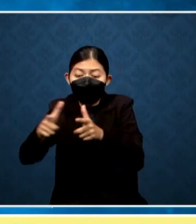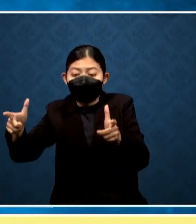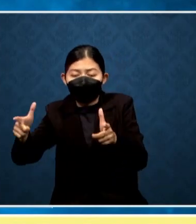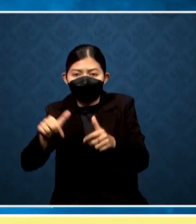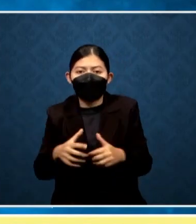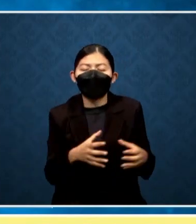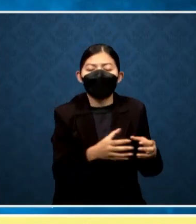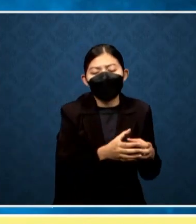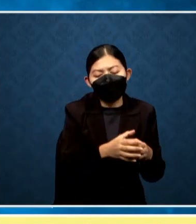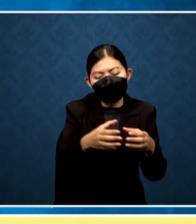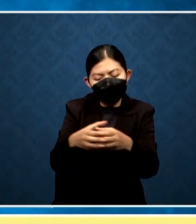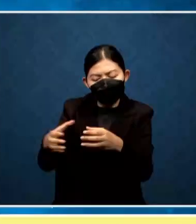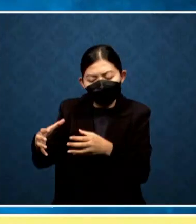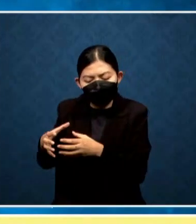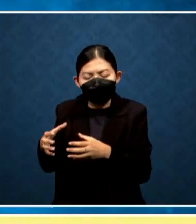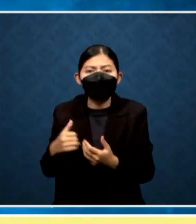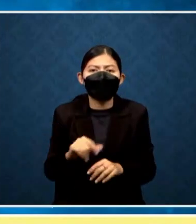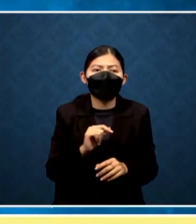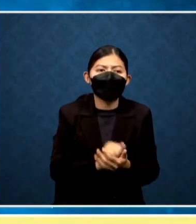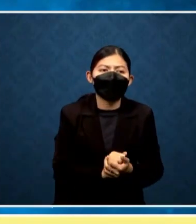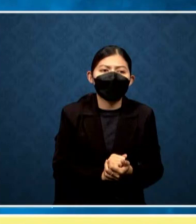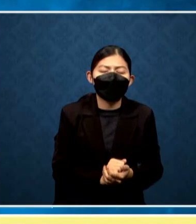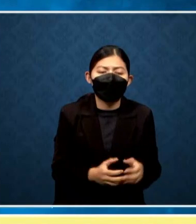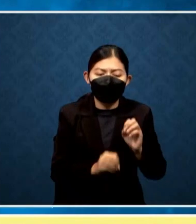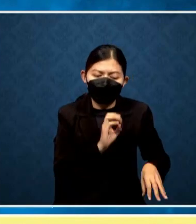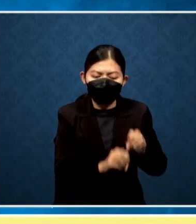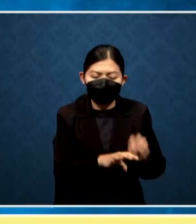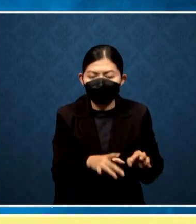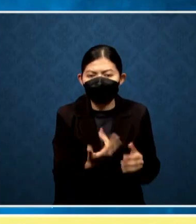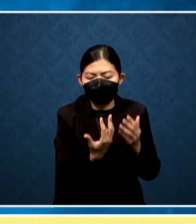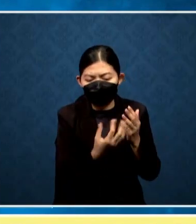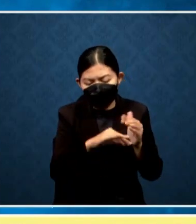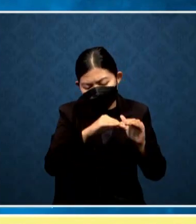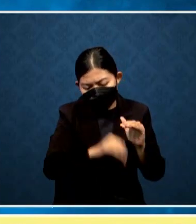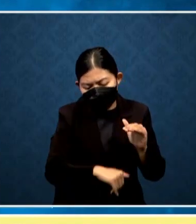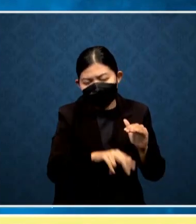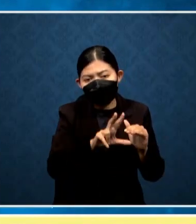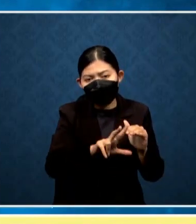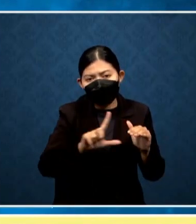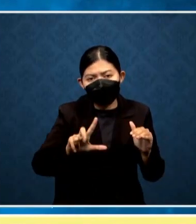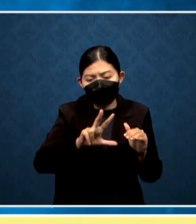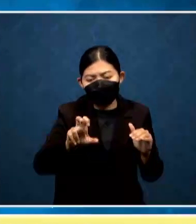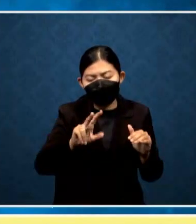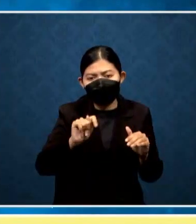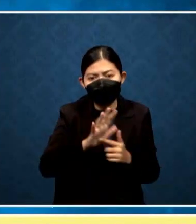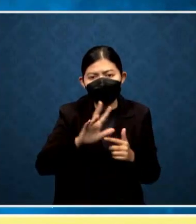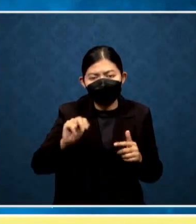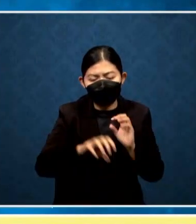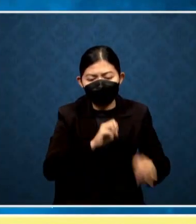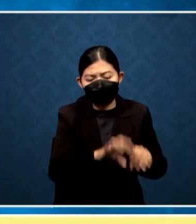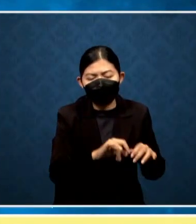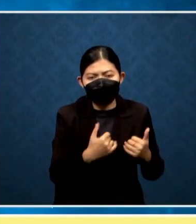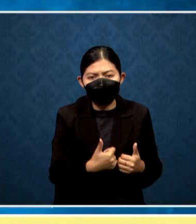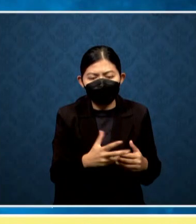กล่มที่ขยะน้อยกว่า 300 ตัตอวันเนี่ย เรากำหนเป็กุม S นะครัี้มีทั้งหมด 22